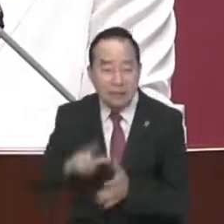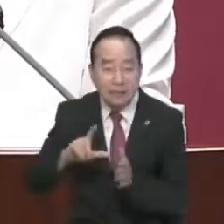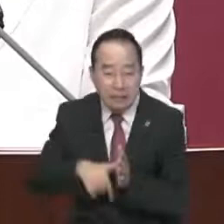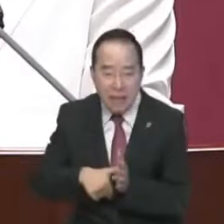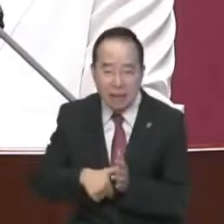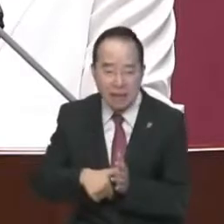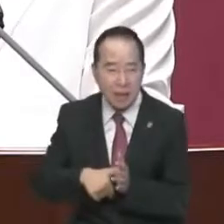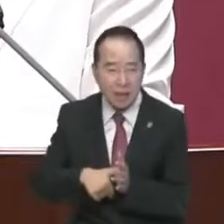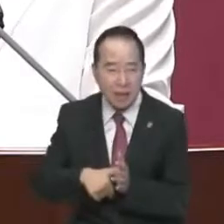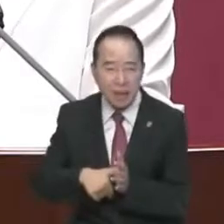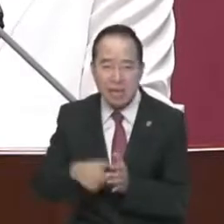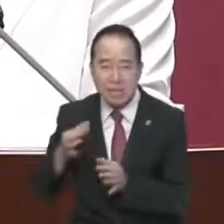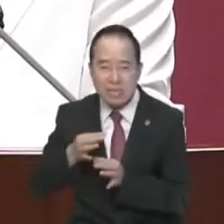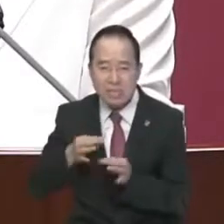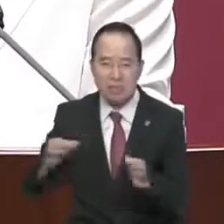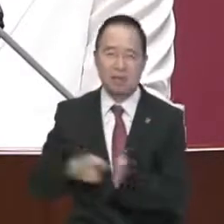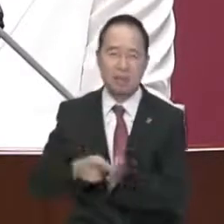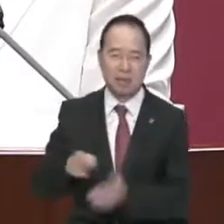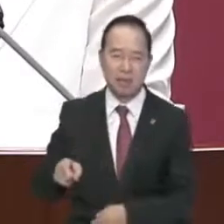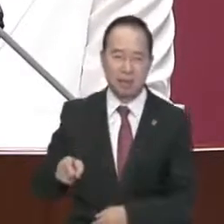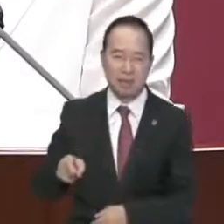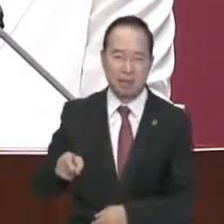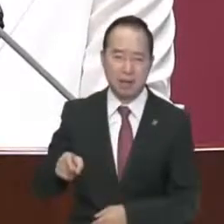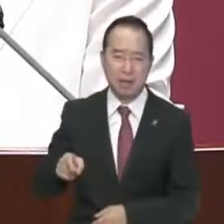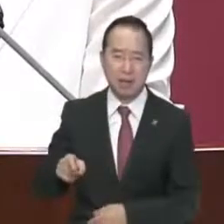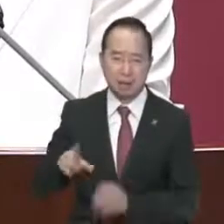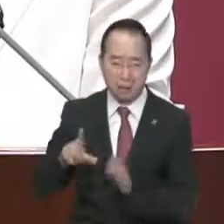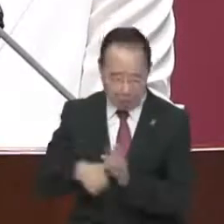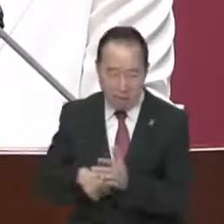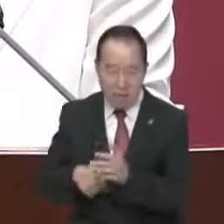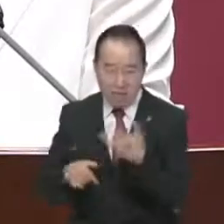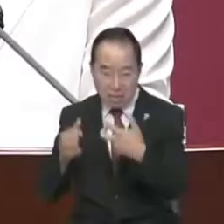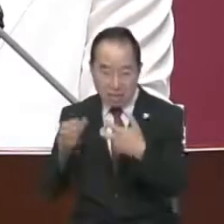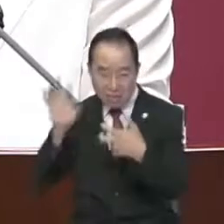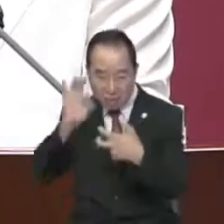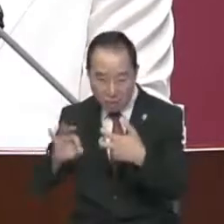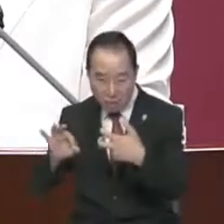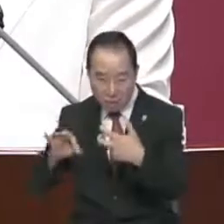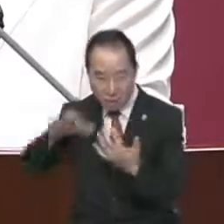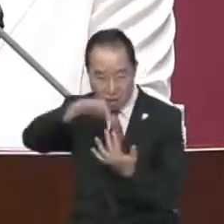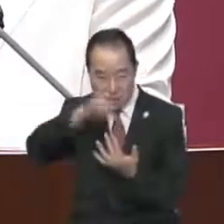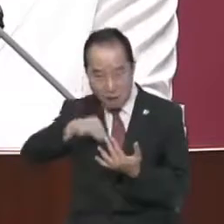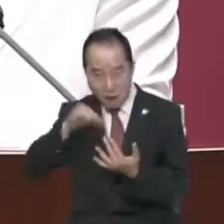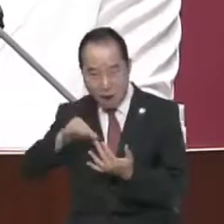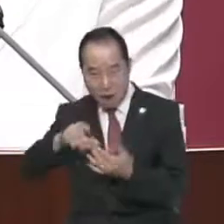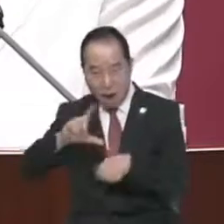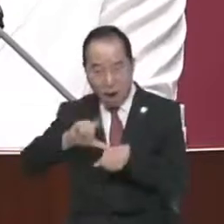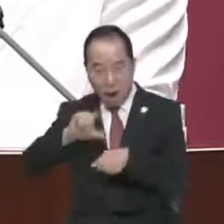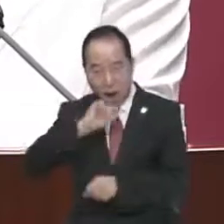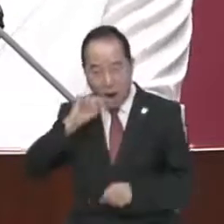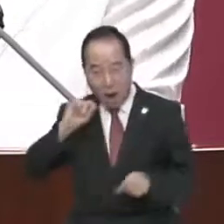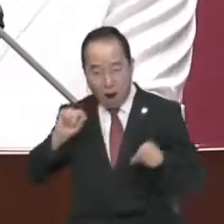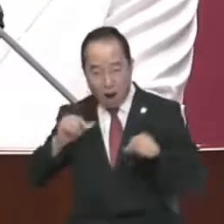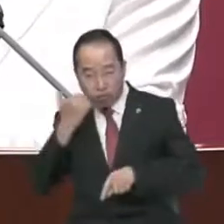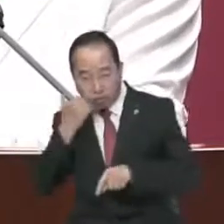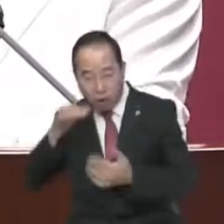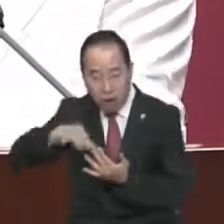급했습니다. 지급하는 게. 그런데 70%를 선별하려면 상당히 많은 시간과 노력이